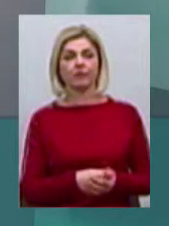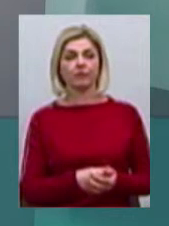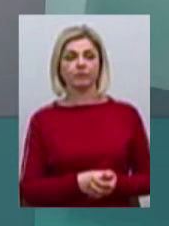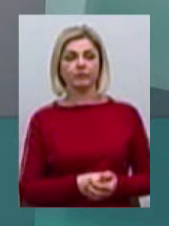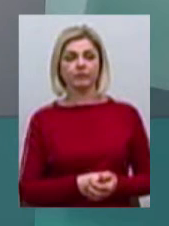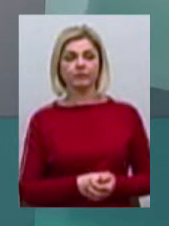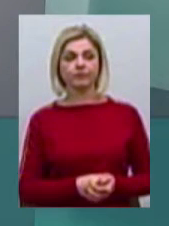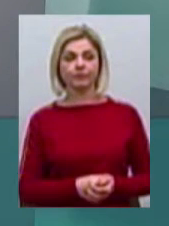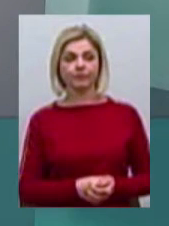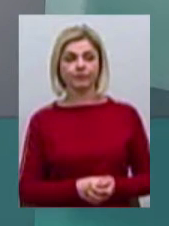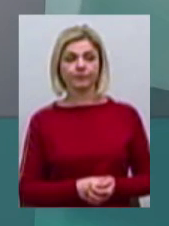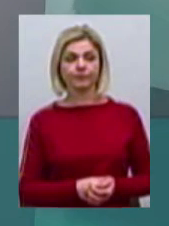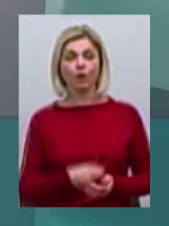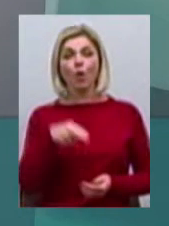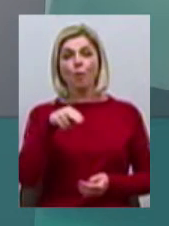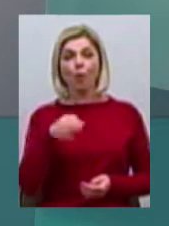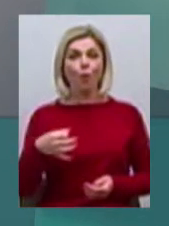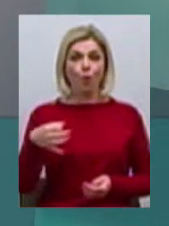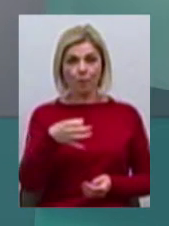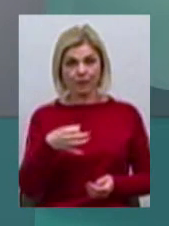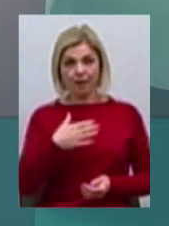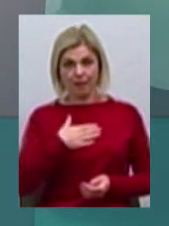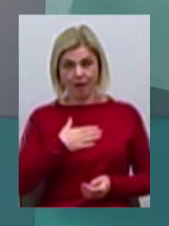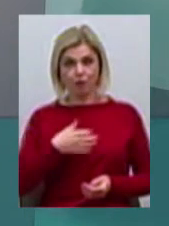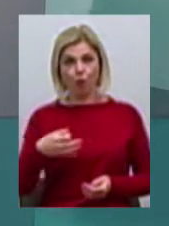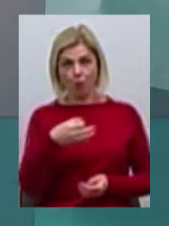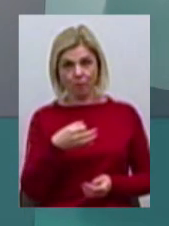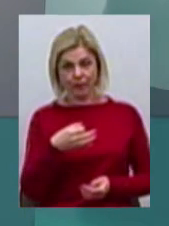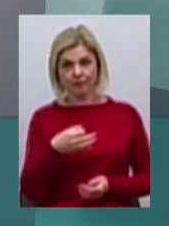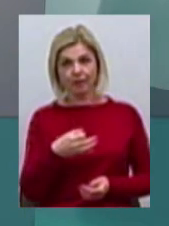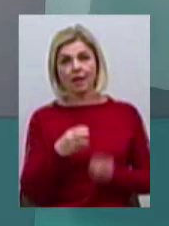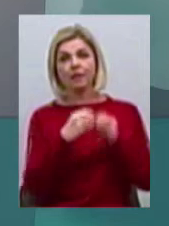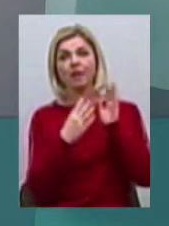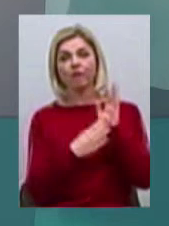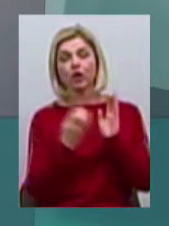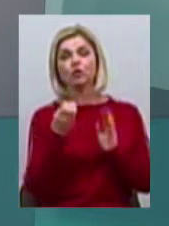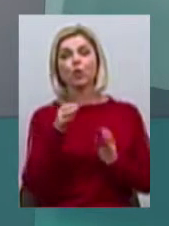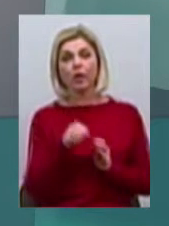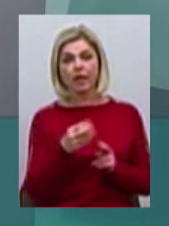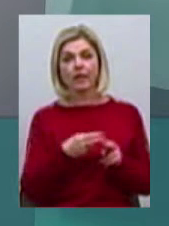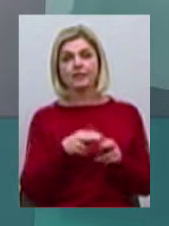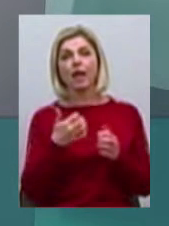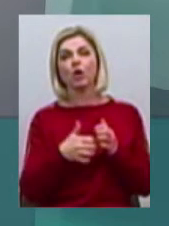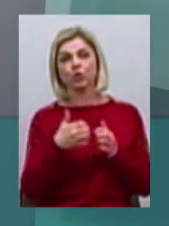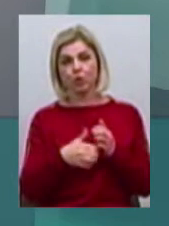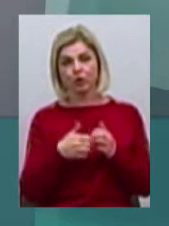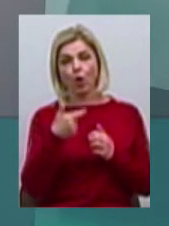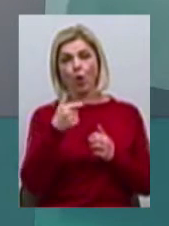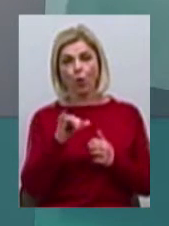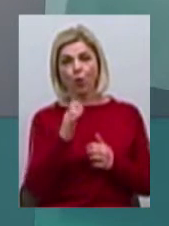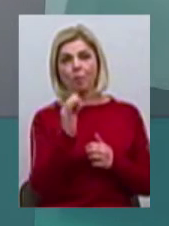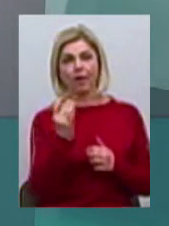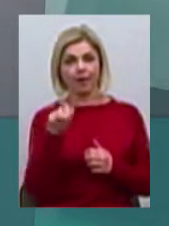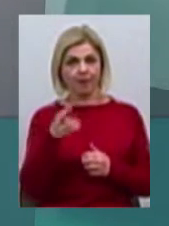так, по області? Ну, наша область в 19 столітті – це Херсонська губернія, так?